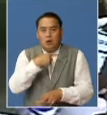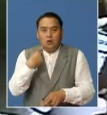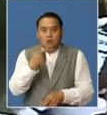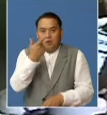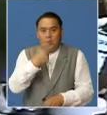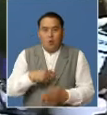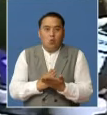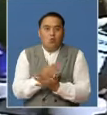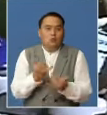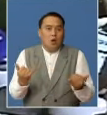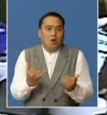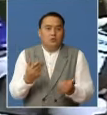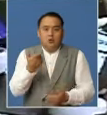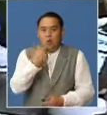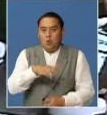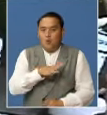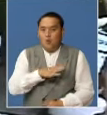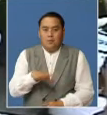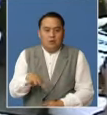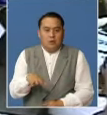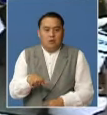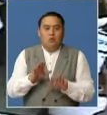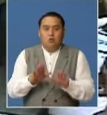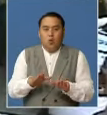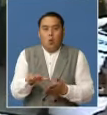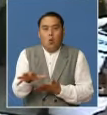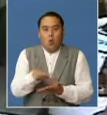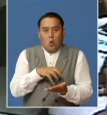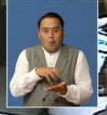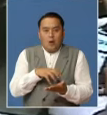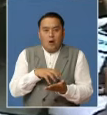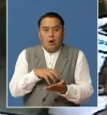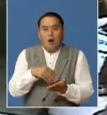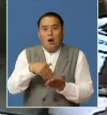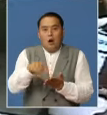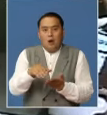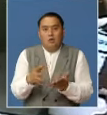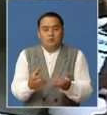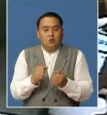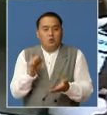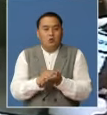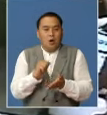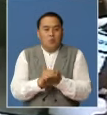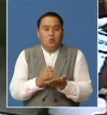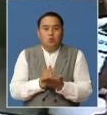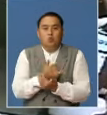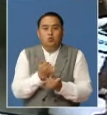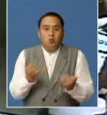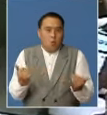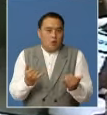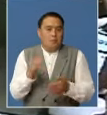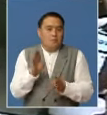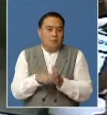самого услугополучателя с собой не оказалось, только его копия. Когда оператор отказался принимать документы на услугу без